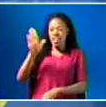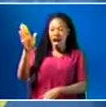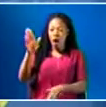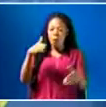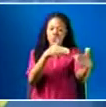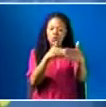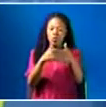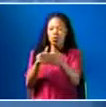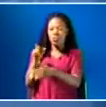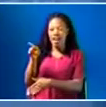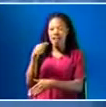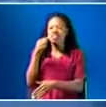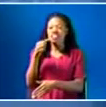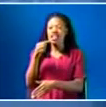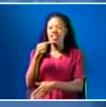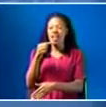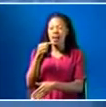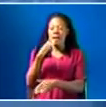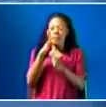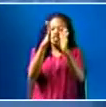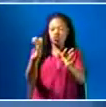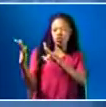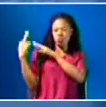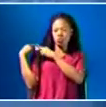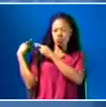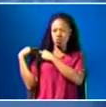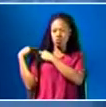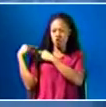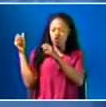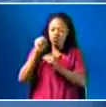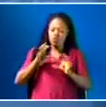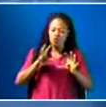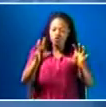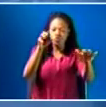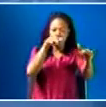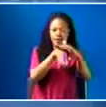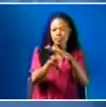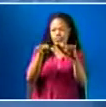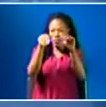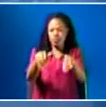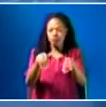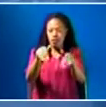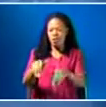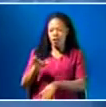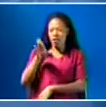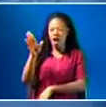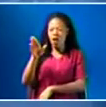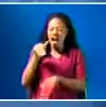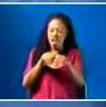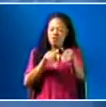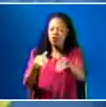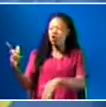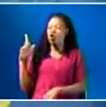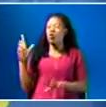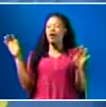aliyepewa kandarasi ya ujenzi wa barabara hiyo kwa kutumia nguvu na kuingia kwenye mashamba yao pasi na kufuata sera zinazosimamia